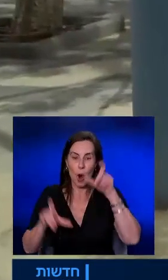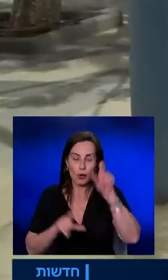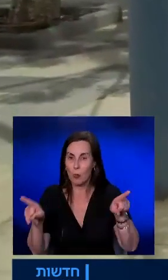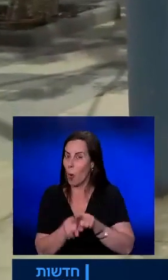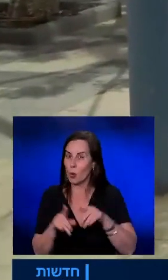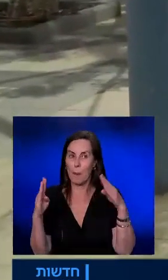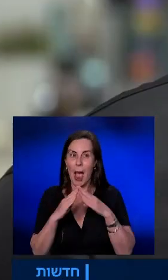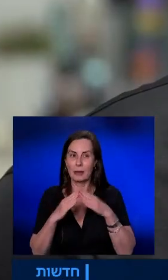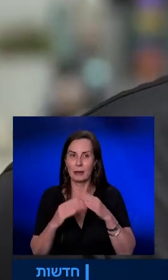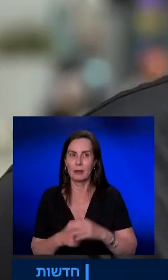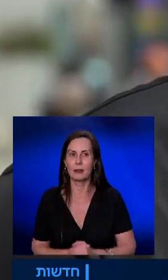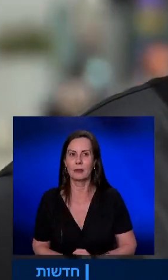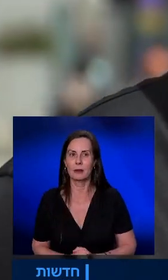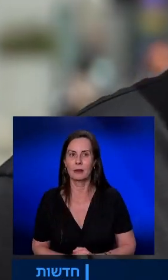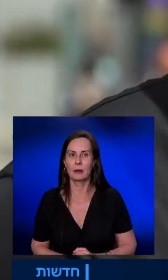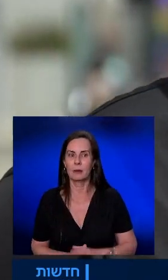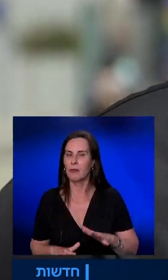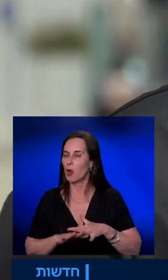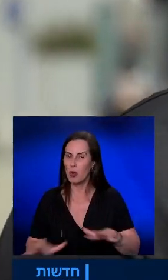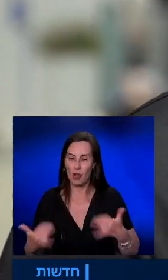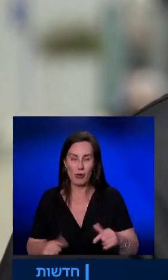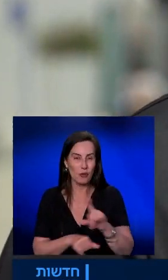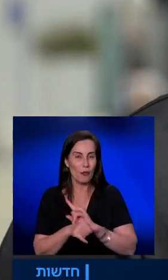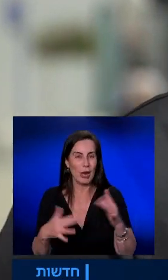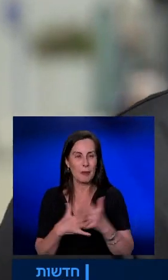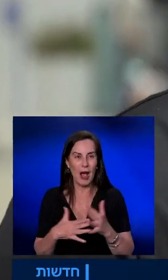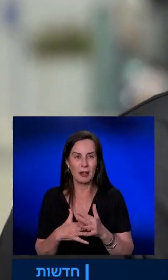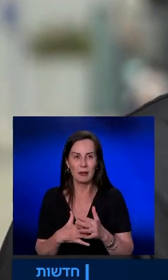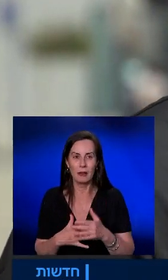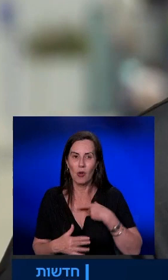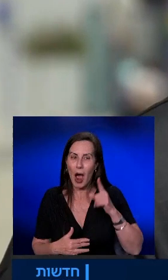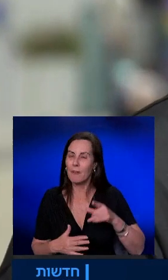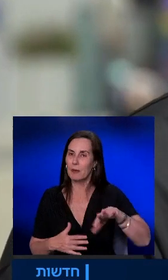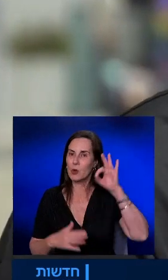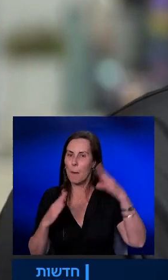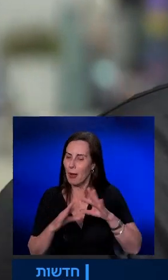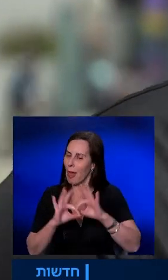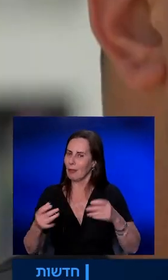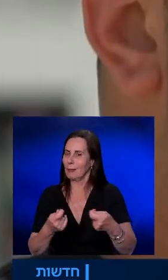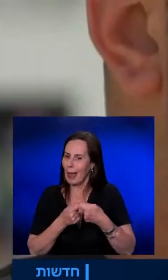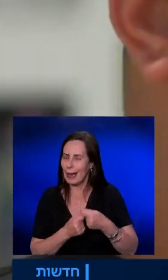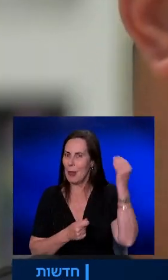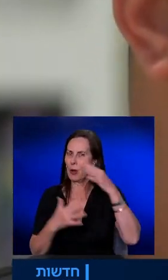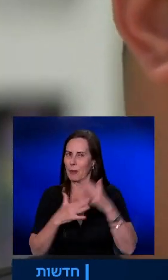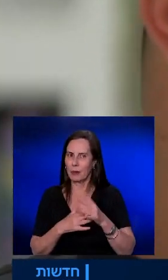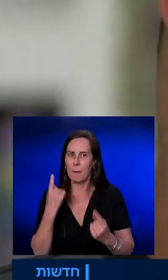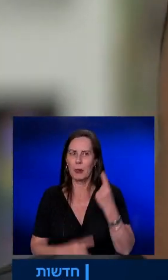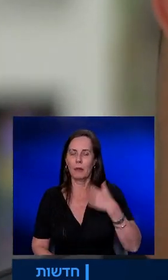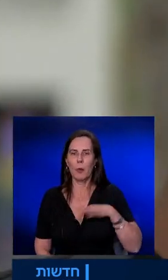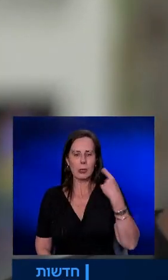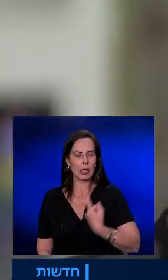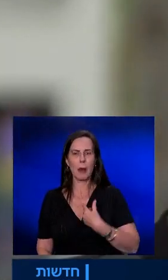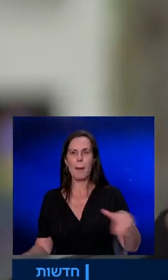אנשים באותו הבית. מייאש מאוד. יש לנו תקופת מבחנים, אנחנו חייבים בית להתחיל להתארגן למבחנים. פתאום אנחנו מוצאים את